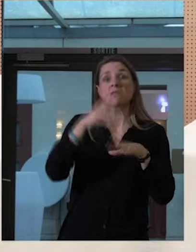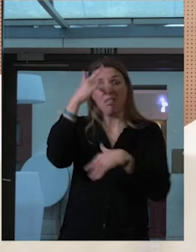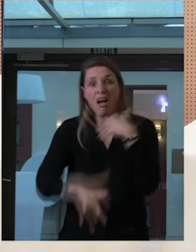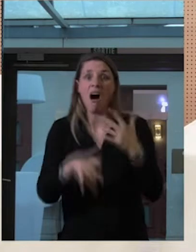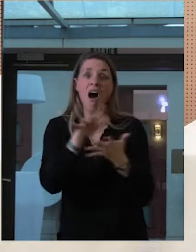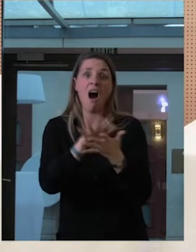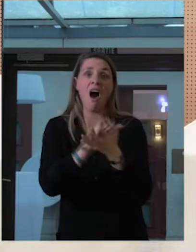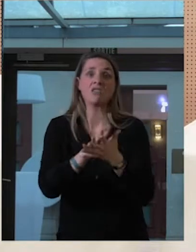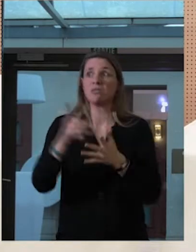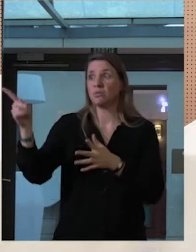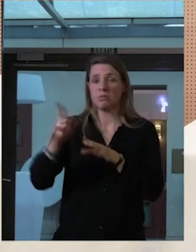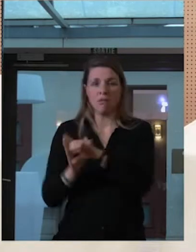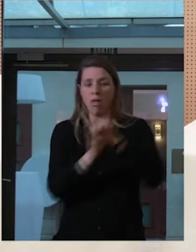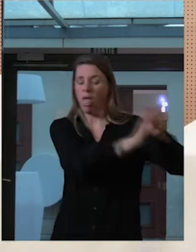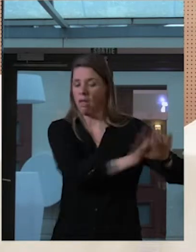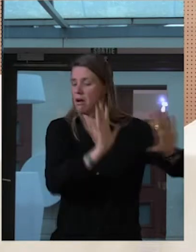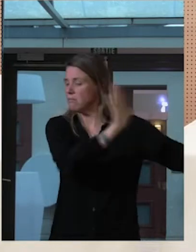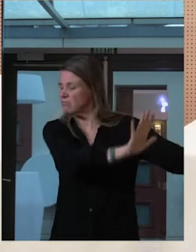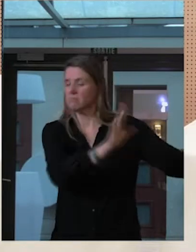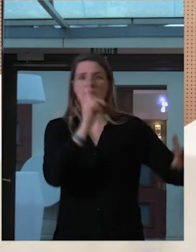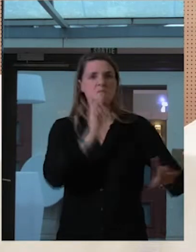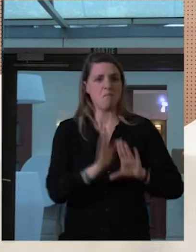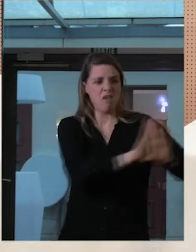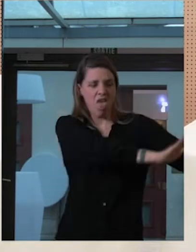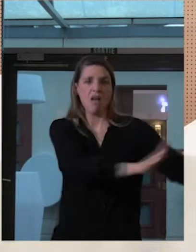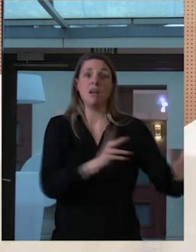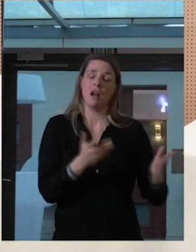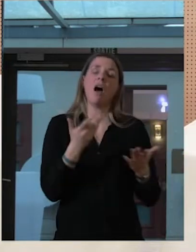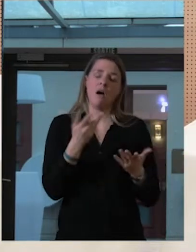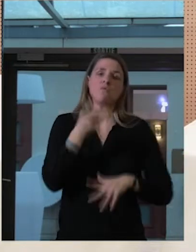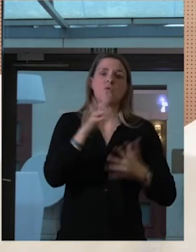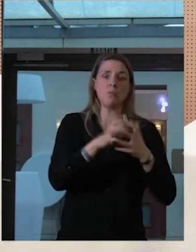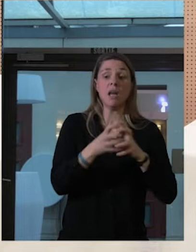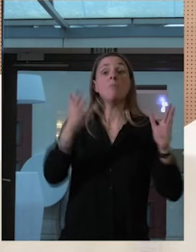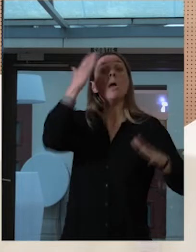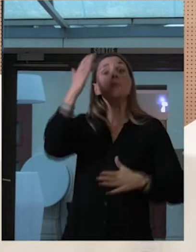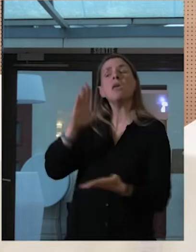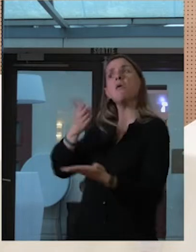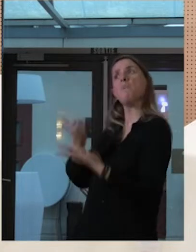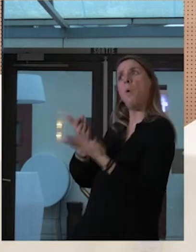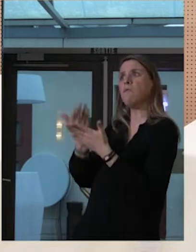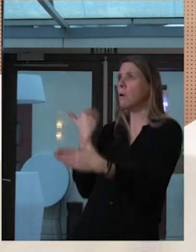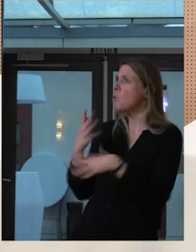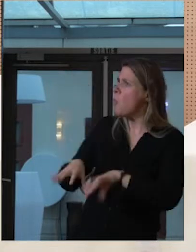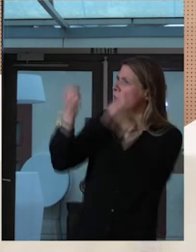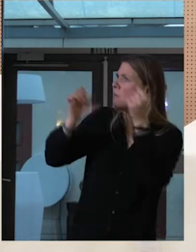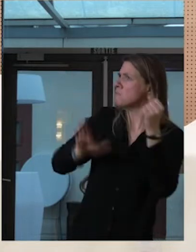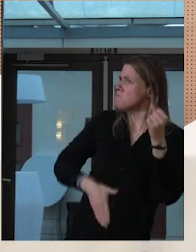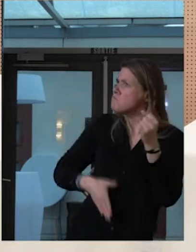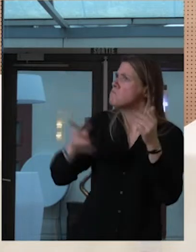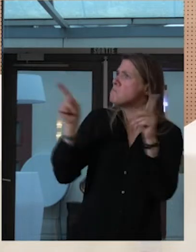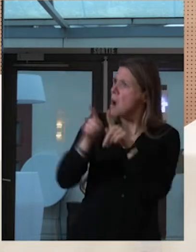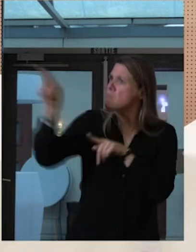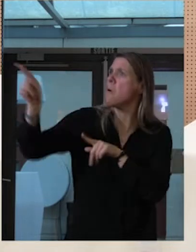étaient par contre tout de suite mises de côté, et là ça a été beaucoup plus compliqué. Mais à partir du moment où on prouve qu'on a les mêmes compétences et les mêmes qualités que les